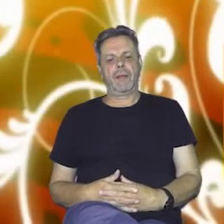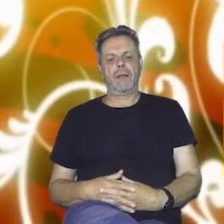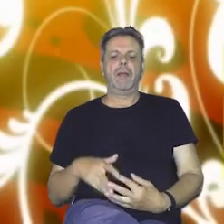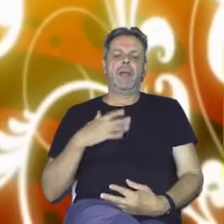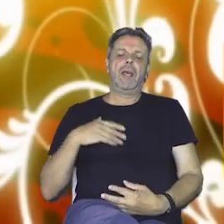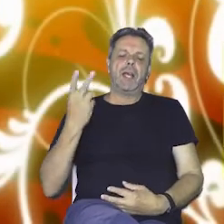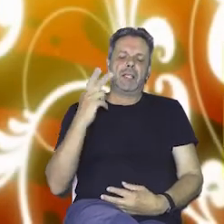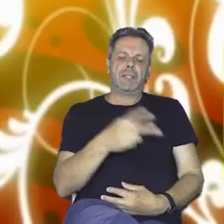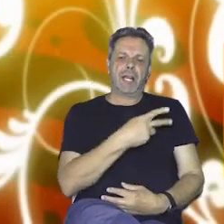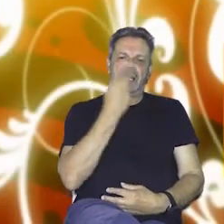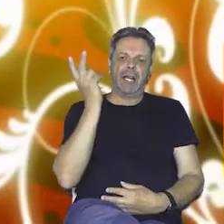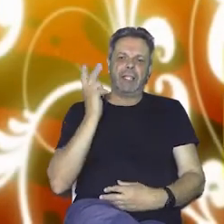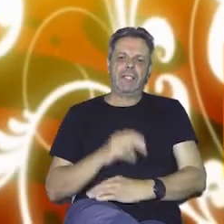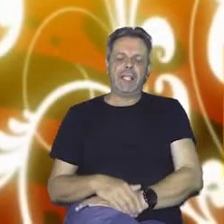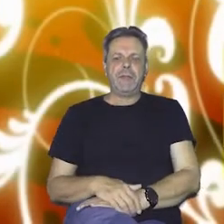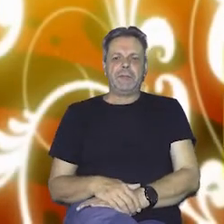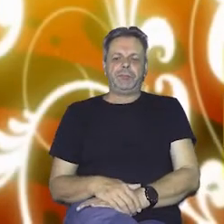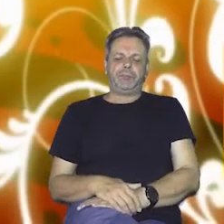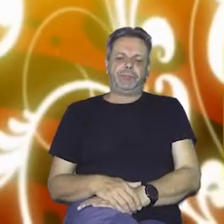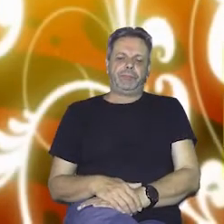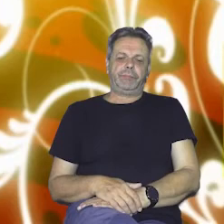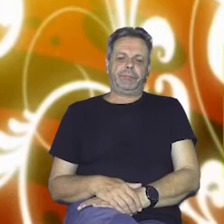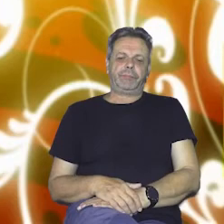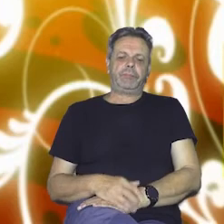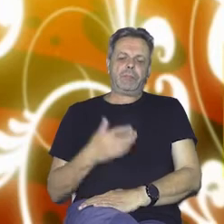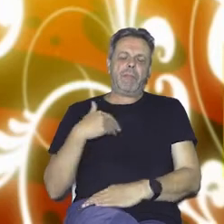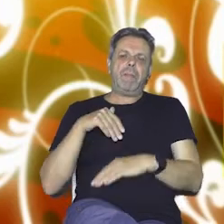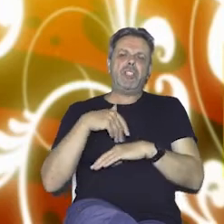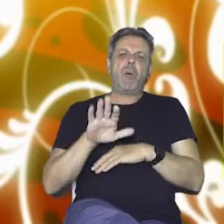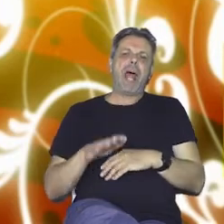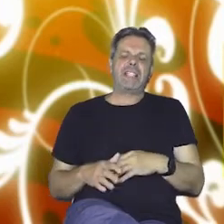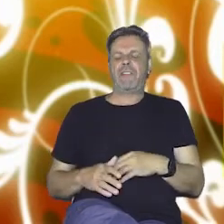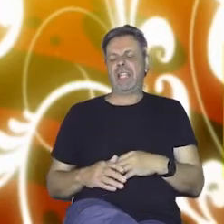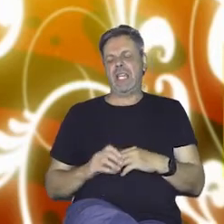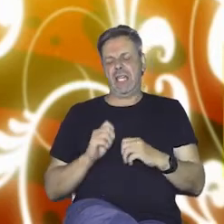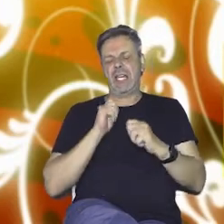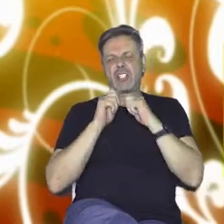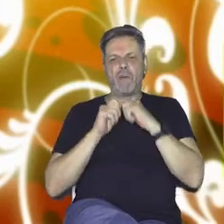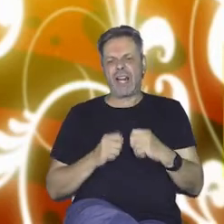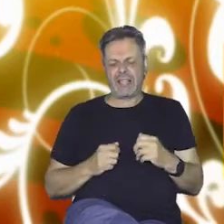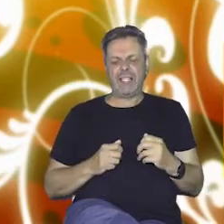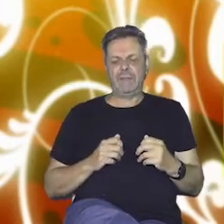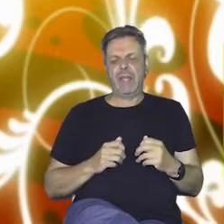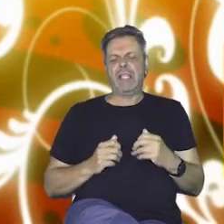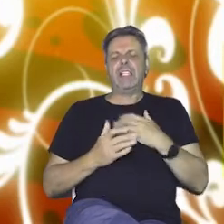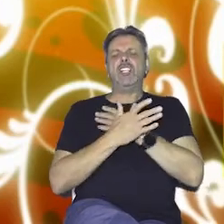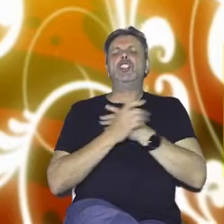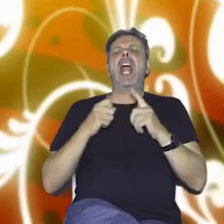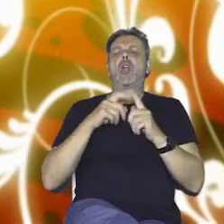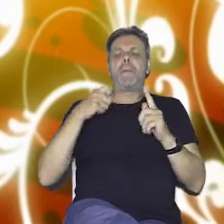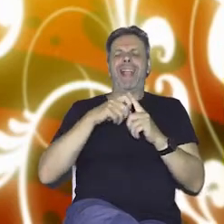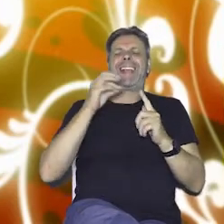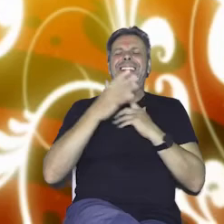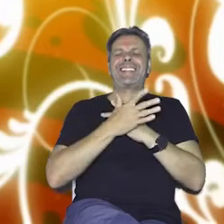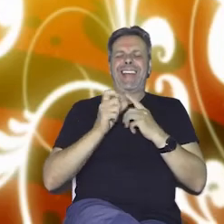Drage moje gledateljice i dragi moji gledatelji, mi ćemo nastaviti dalje priču sa Željkom Krznavićem, a